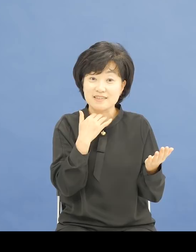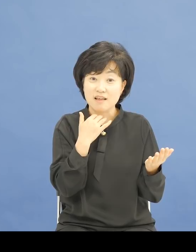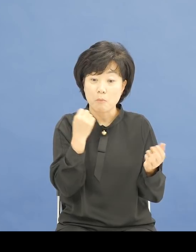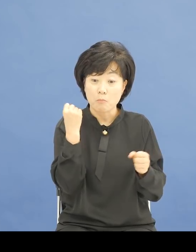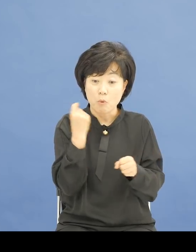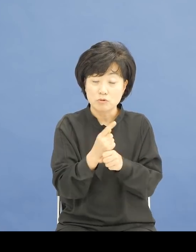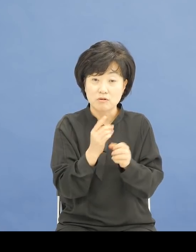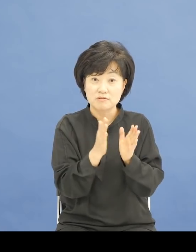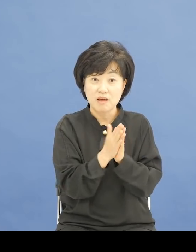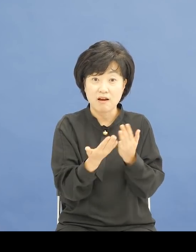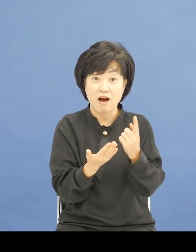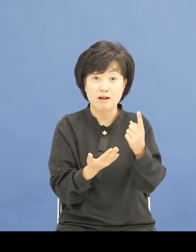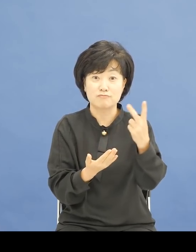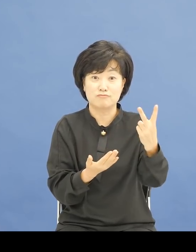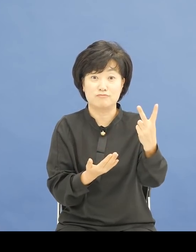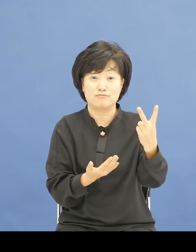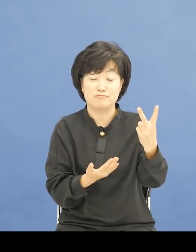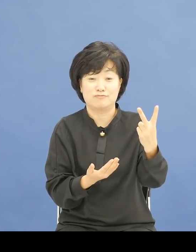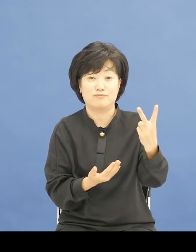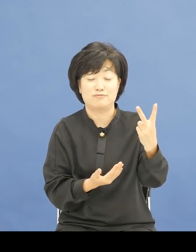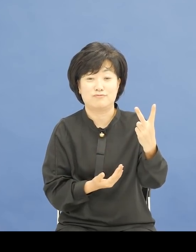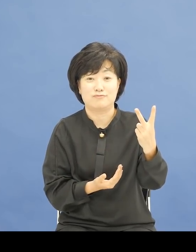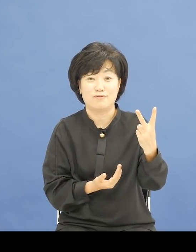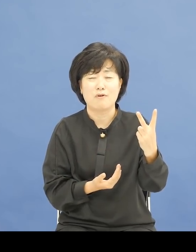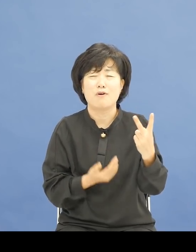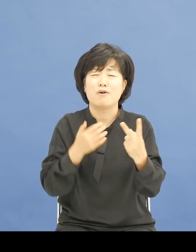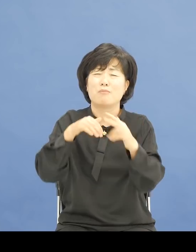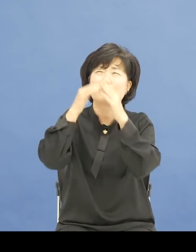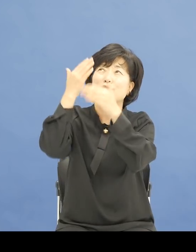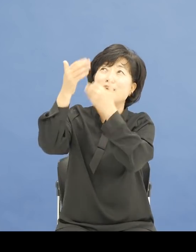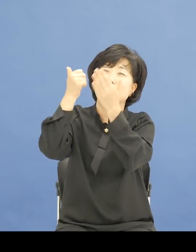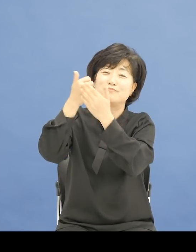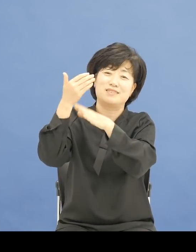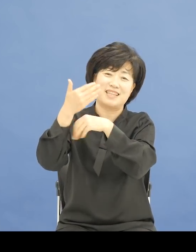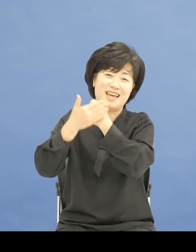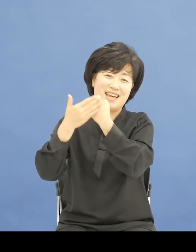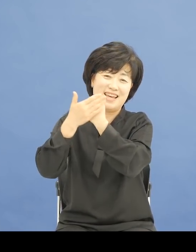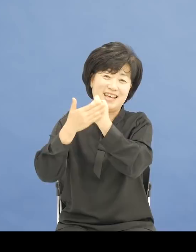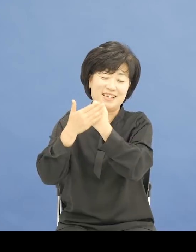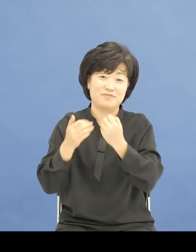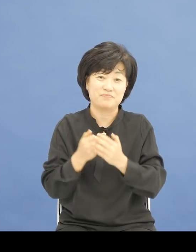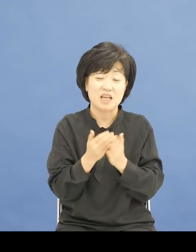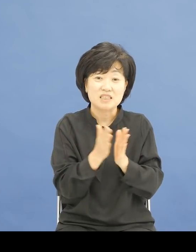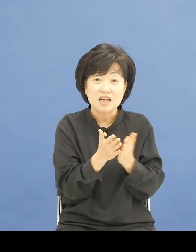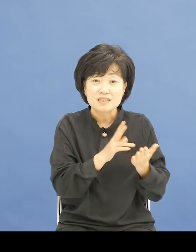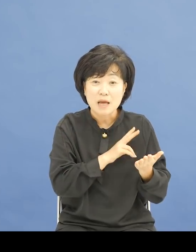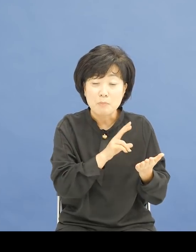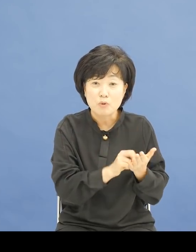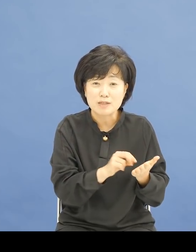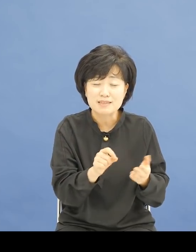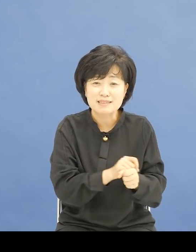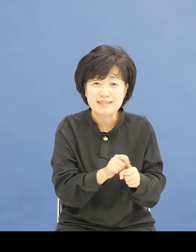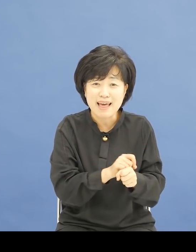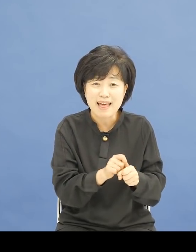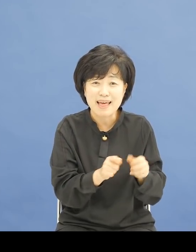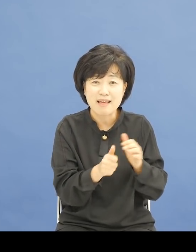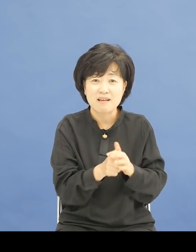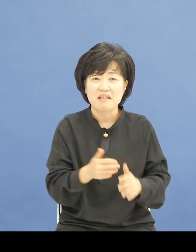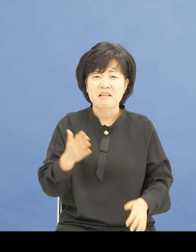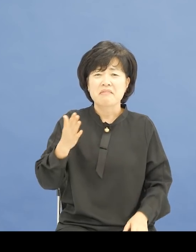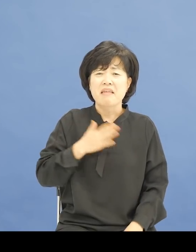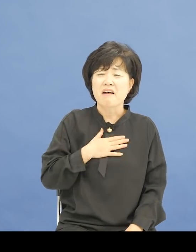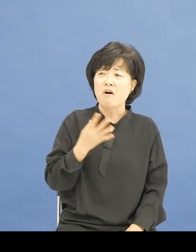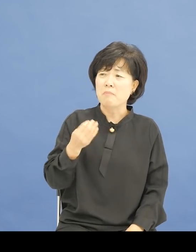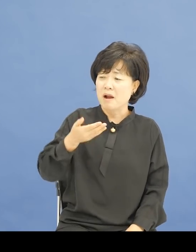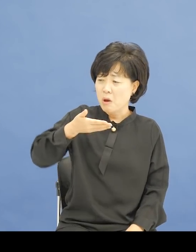벌써 에세이집을 2권이나 발표하셨어요. 네, 모든 게 다 하나님은. 예. 근데 책 제목이 네.